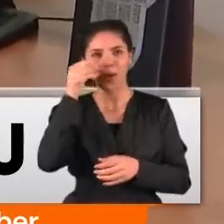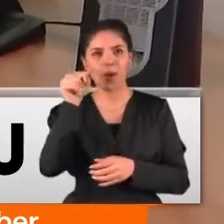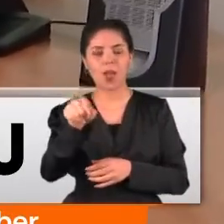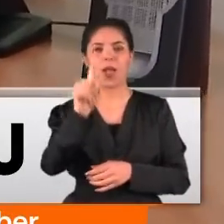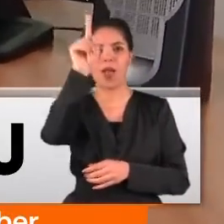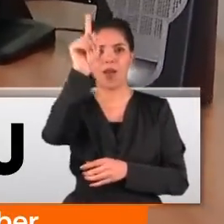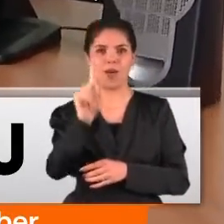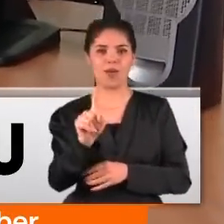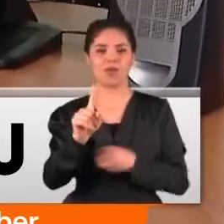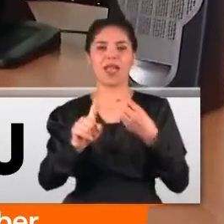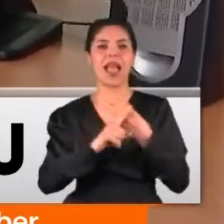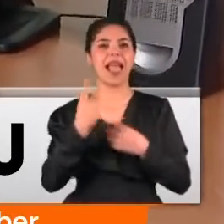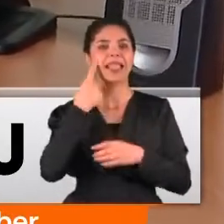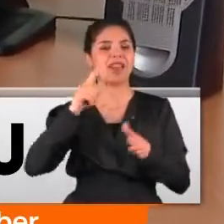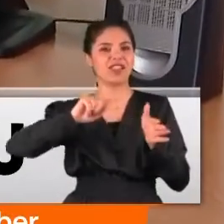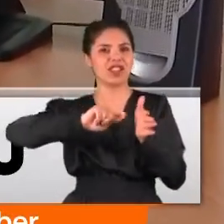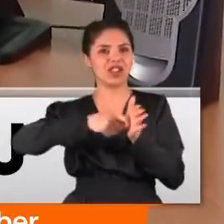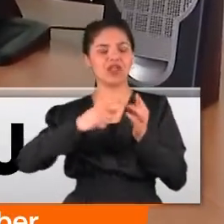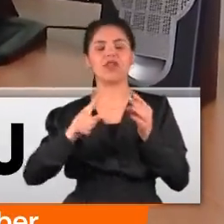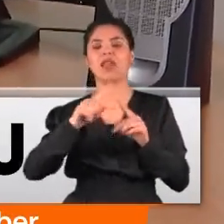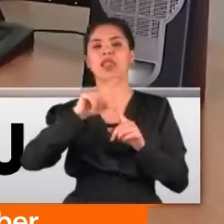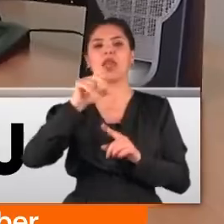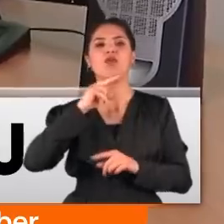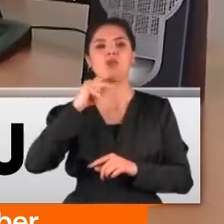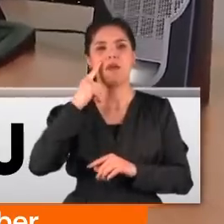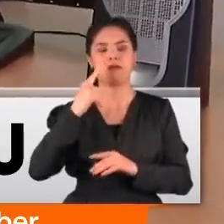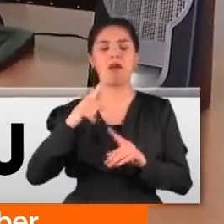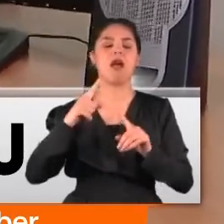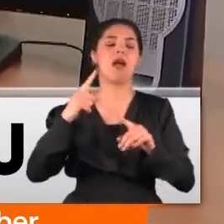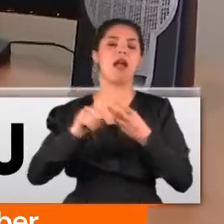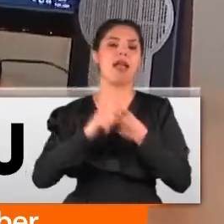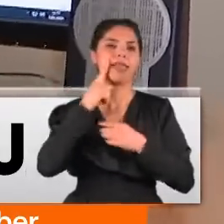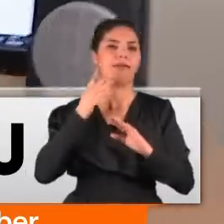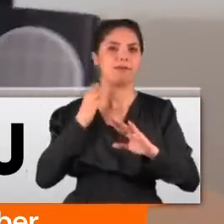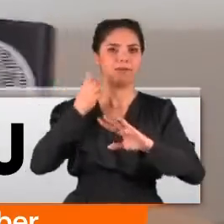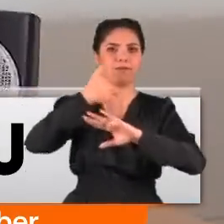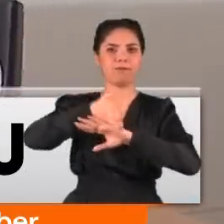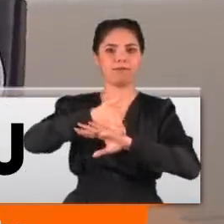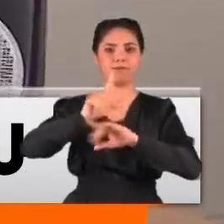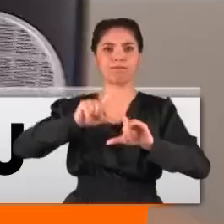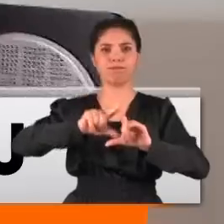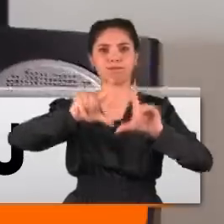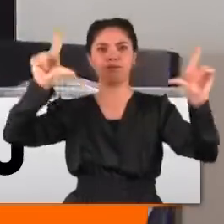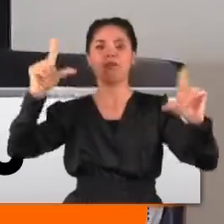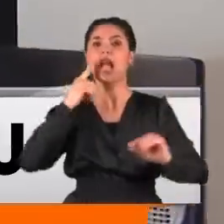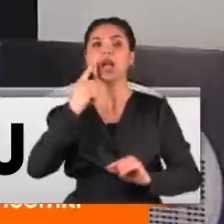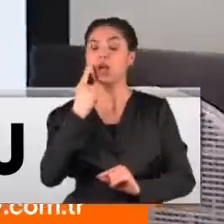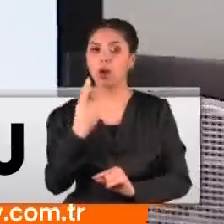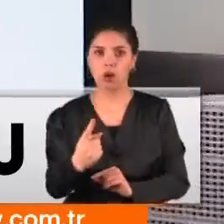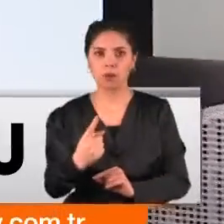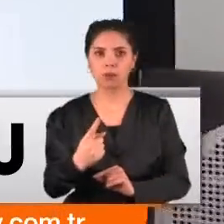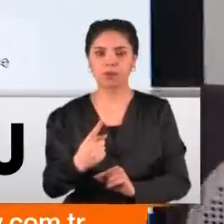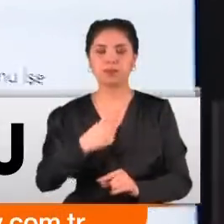önce e-devlet şifreniz ve T.C kimlik numaranızla e-devletinize giriş yapıyorsunuz ardından önünüze gelen Ana sayfaya